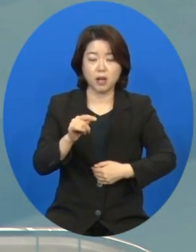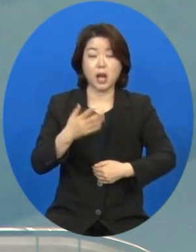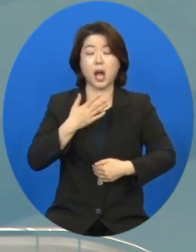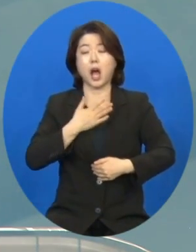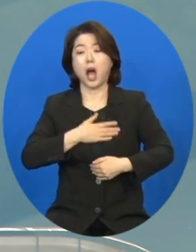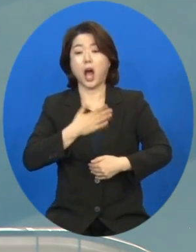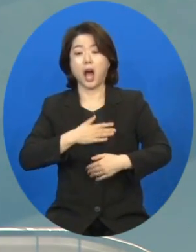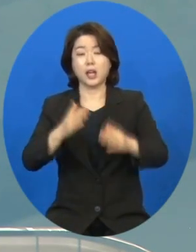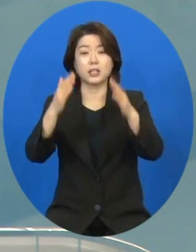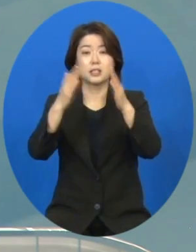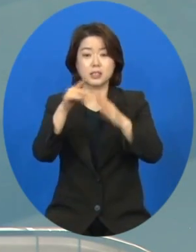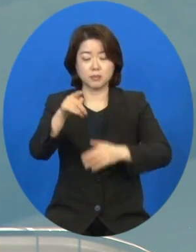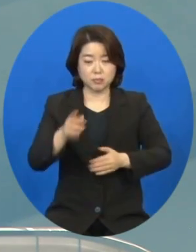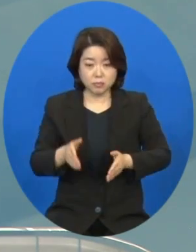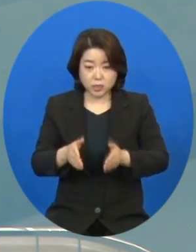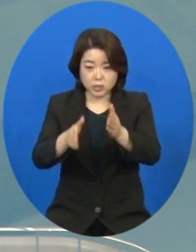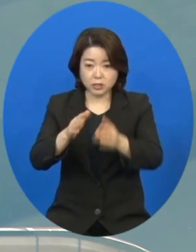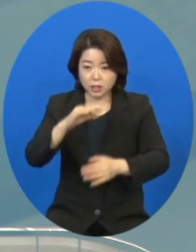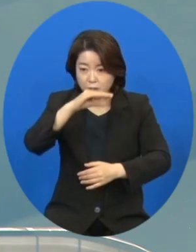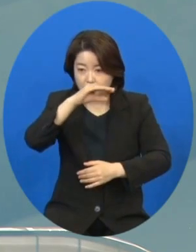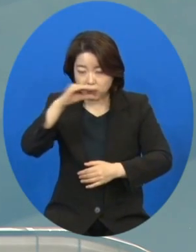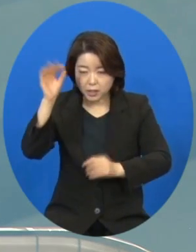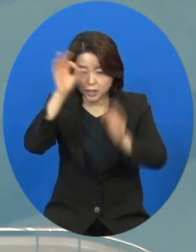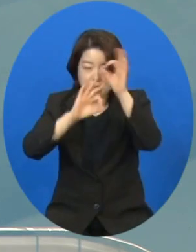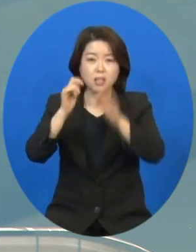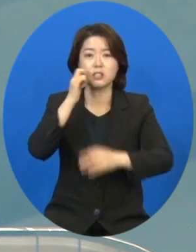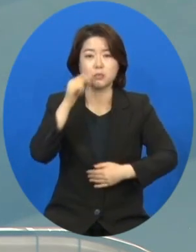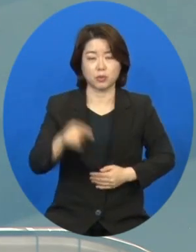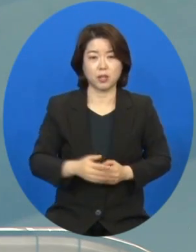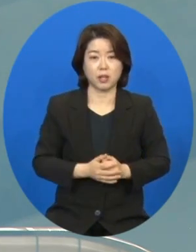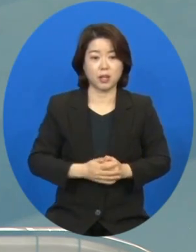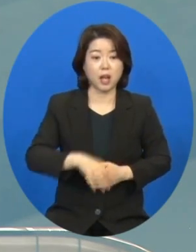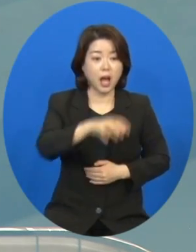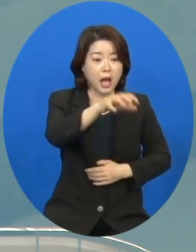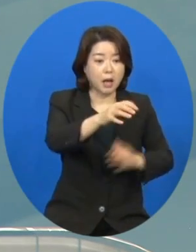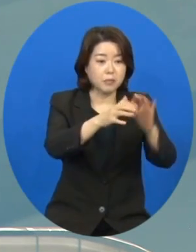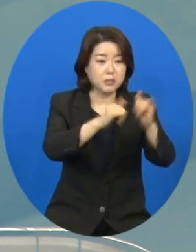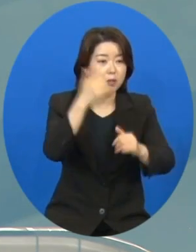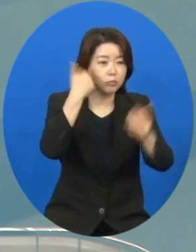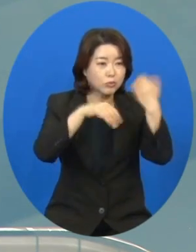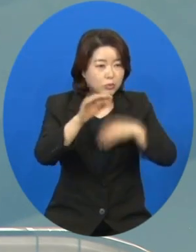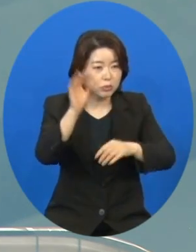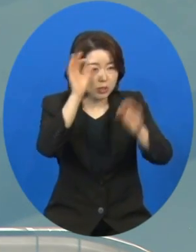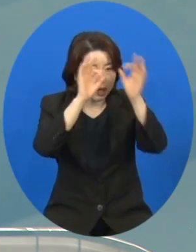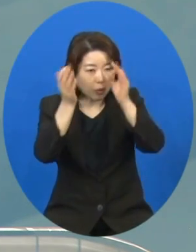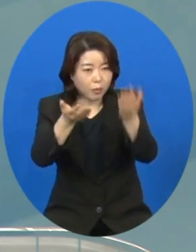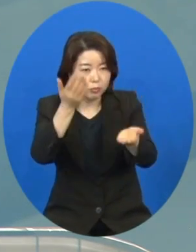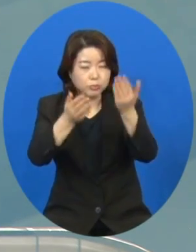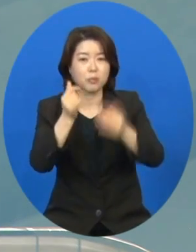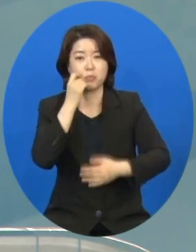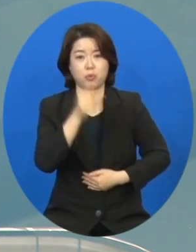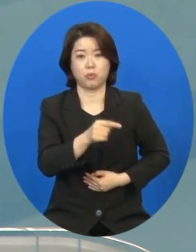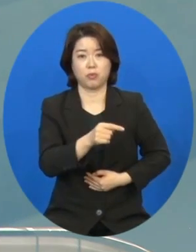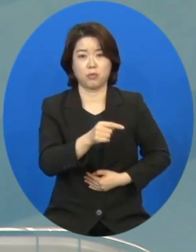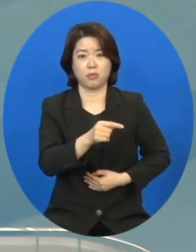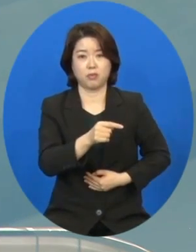아는 집도 못 찾아가고 앞에 있는 사람이 누군지도 분별도 못하고